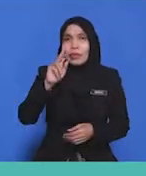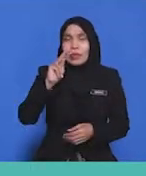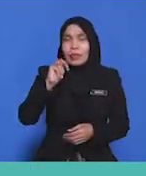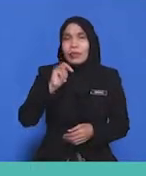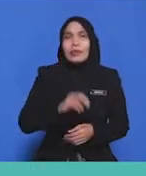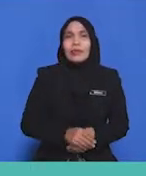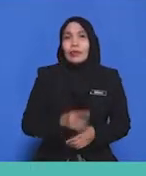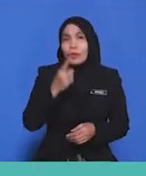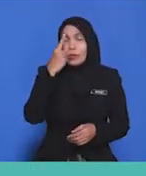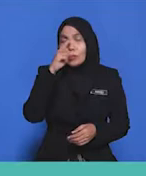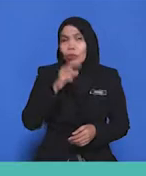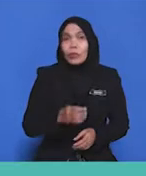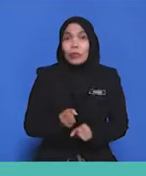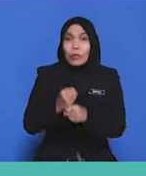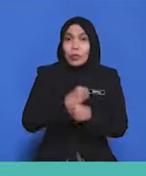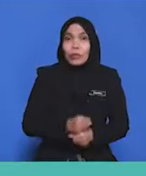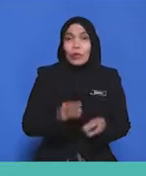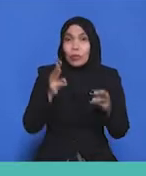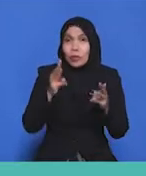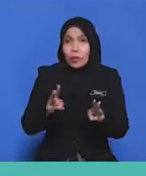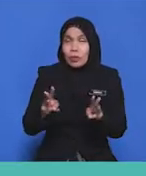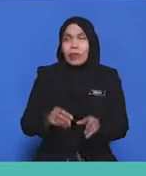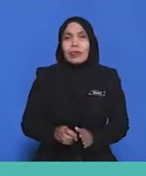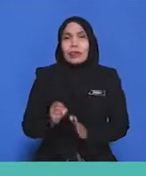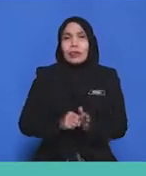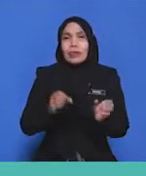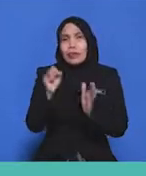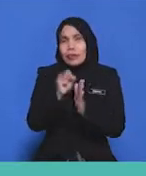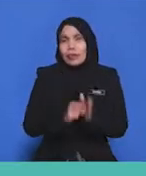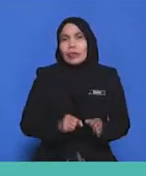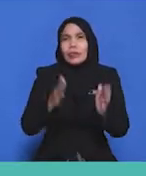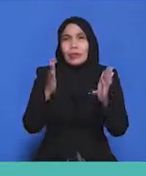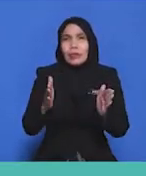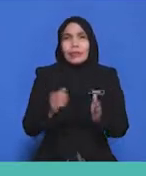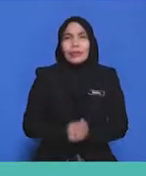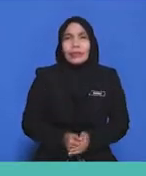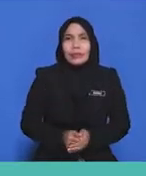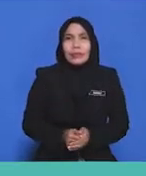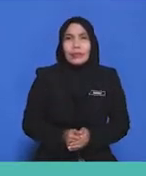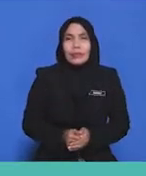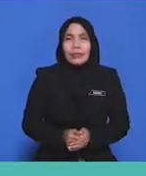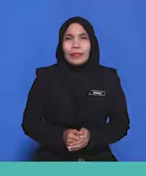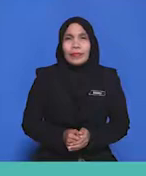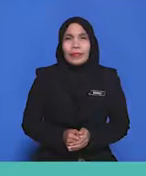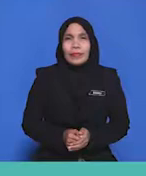Apakah yang dimaksudkan dengan pembentukan, perwatakan, nilai dan perlakuan yang